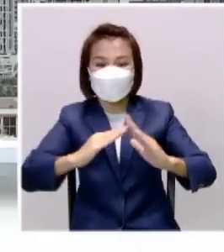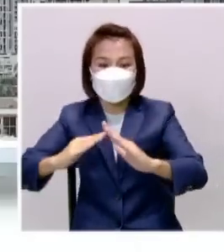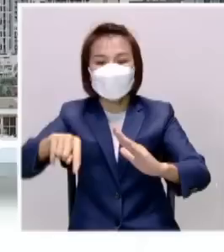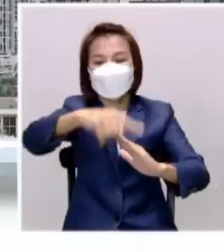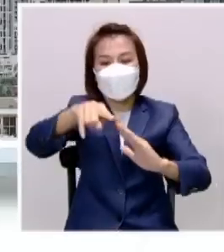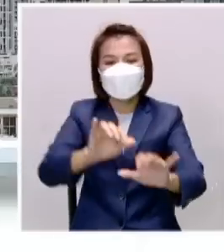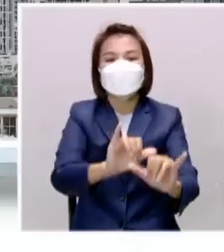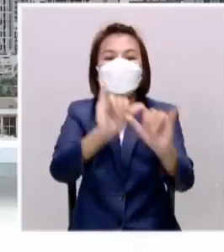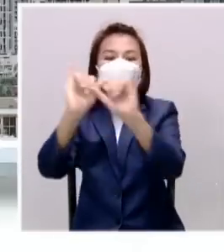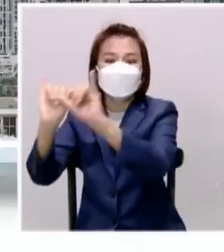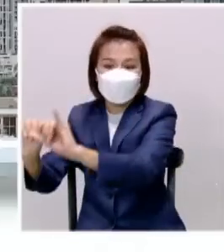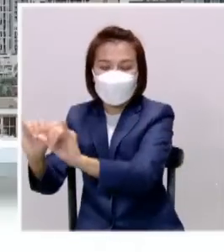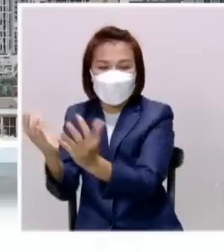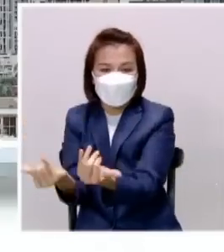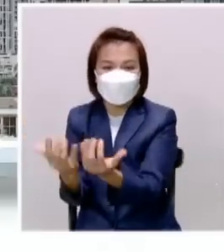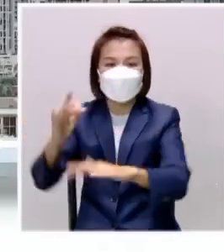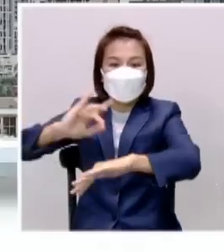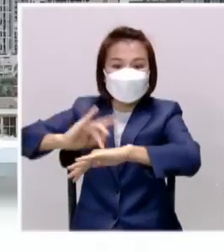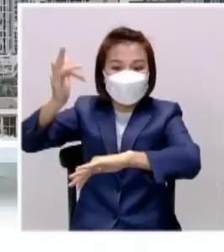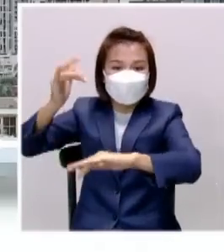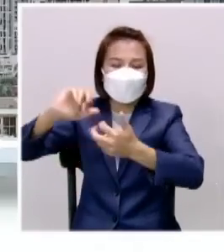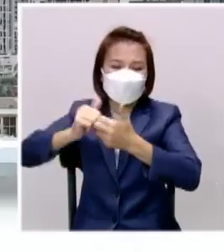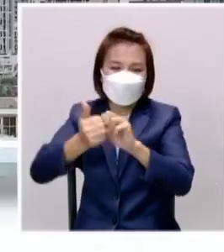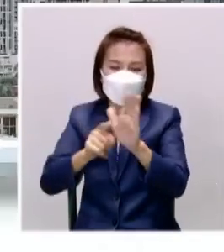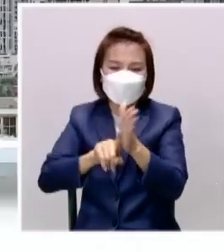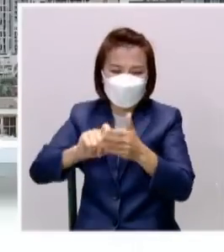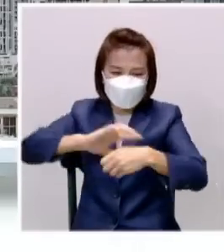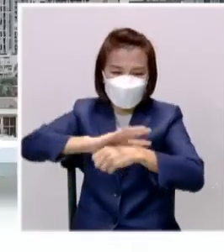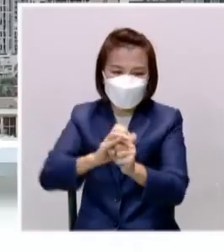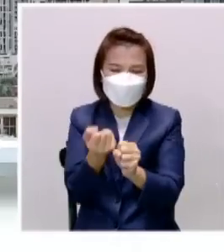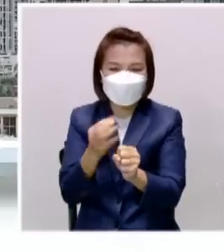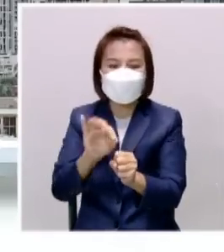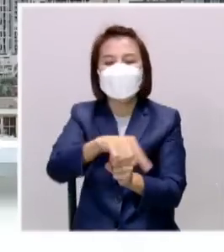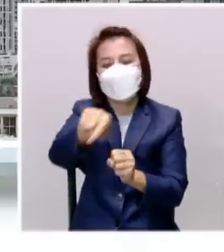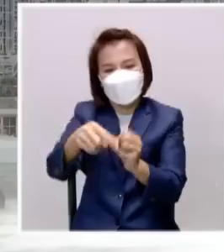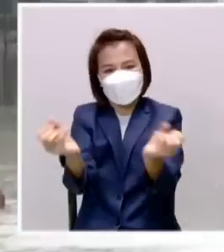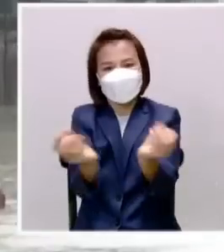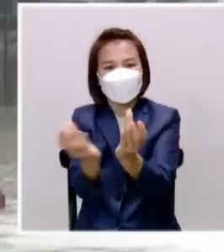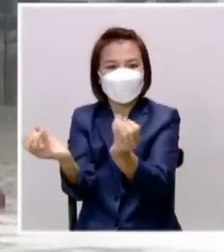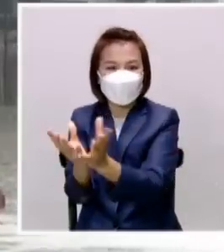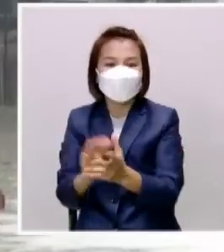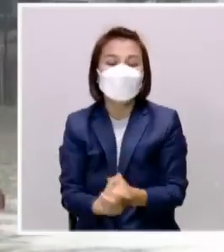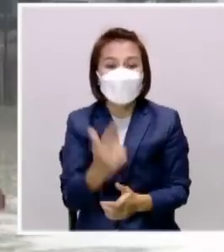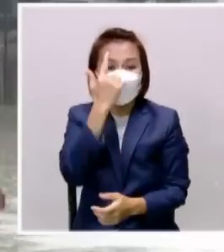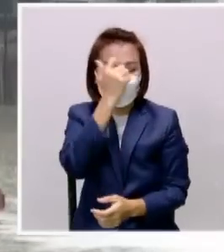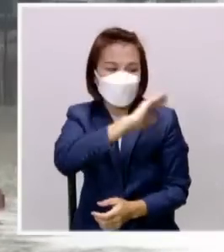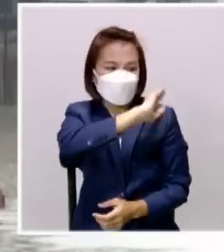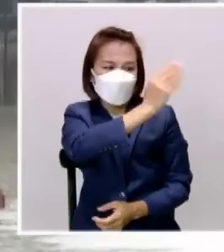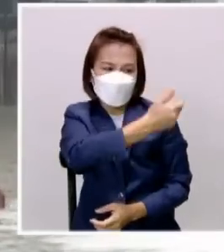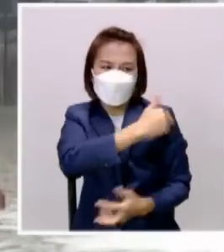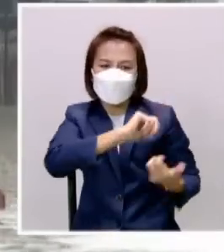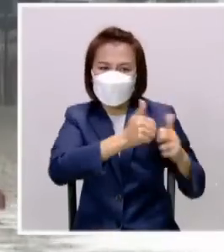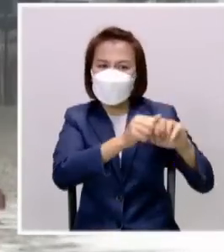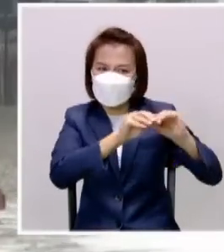อนนี้เรียกได้ว่าภัยธรรมชาติซ้ำเติมการระบาดของโควิด-19 นะคะเพราะว่าฟิลิปปินส์สถานการณ์การระบาดของโควิดก็ยังไม่ดีขึ้นด้วย